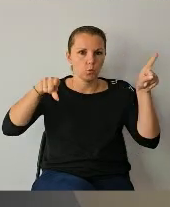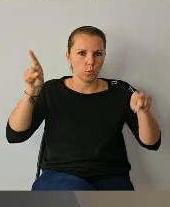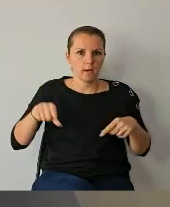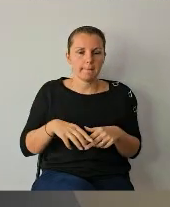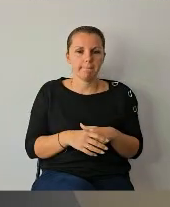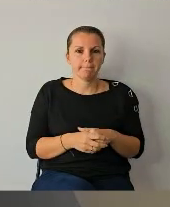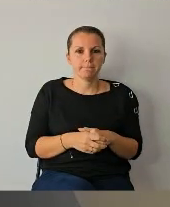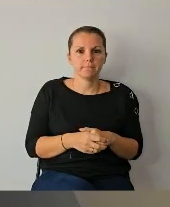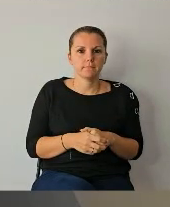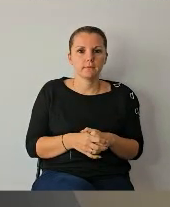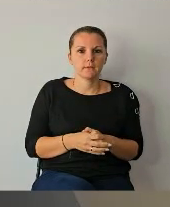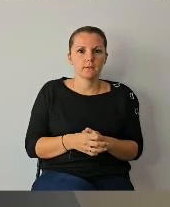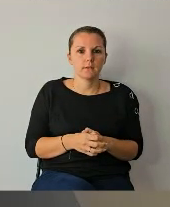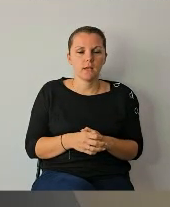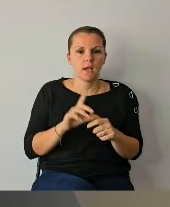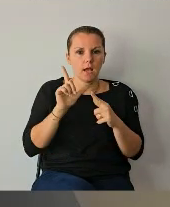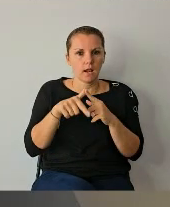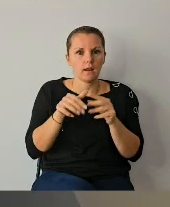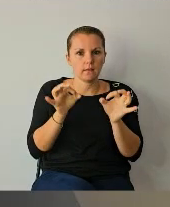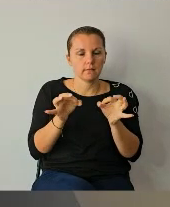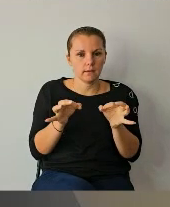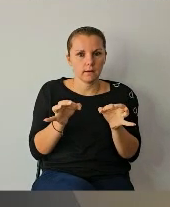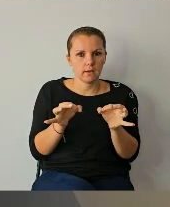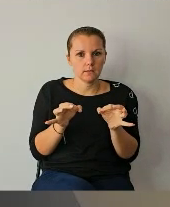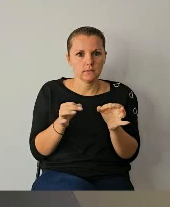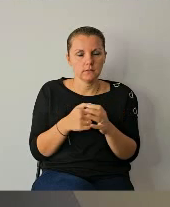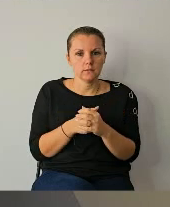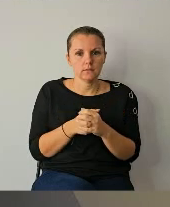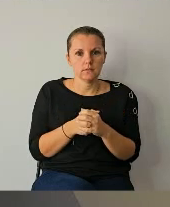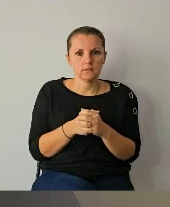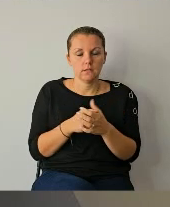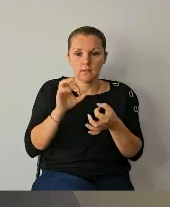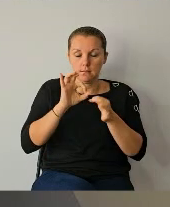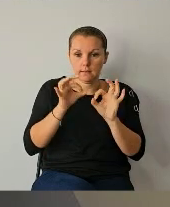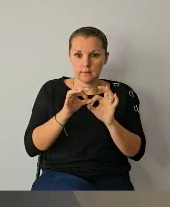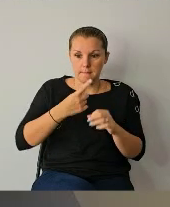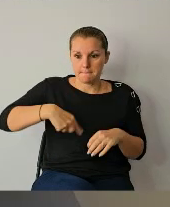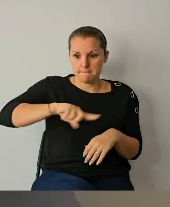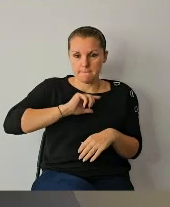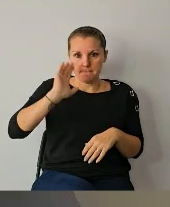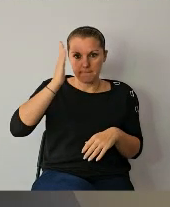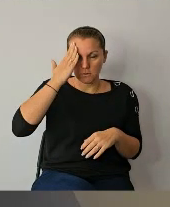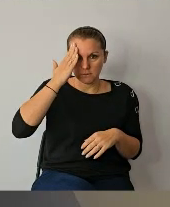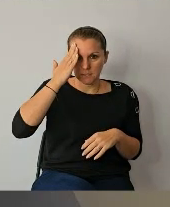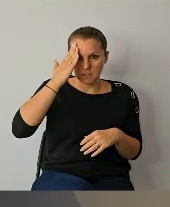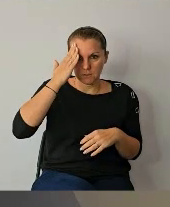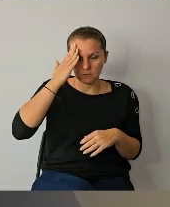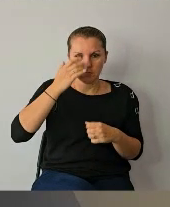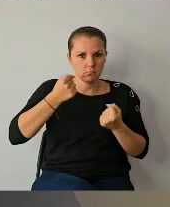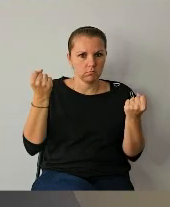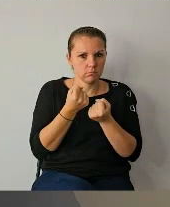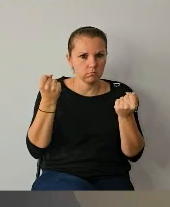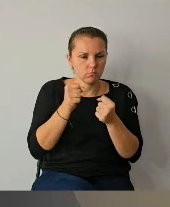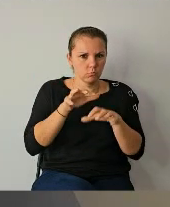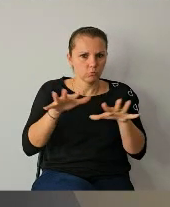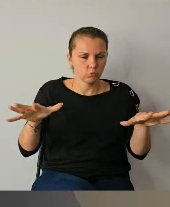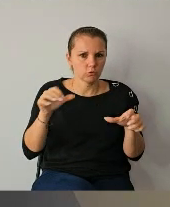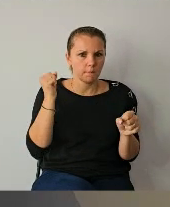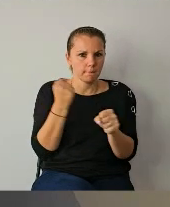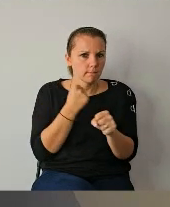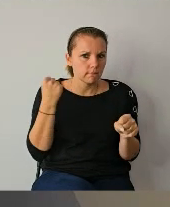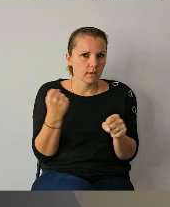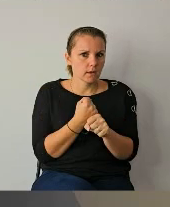niezbędną armaturę, ale w tym momencie, gdy zapoznaliśmy się właśnie z tym ogromem prac,